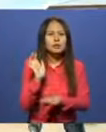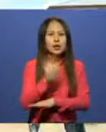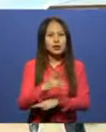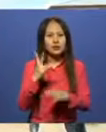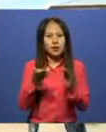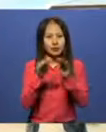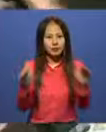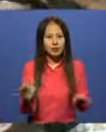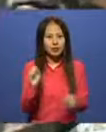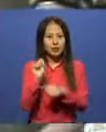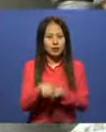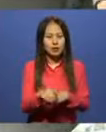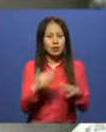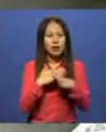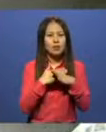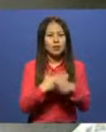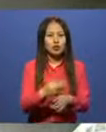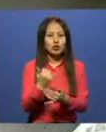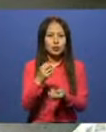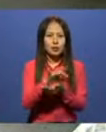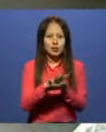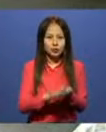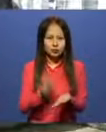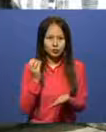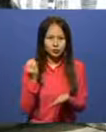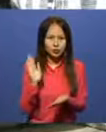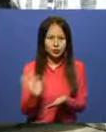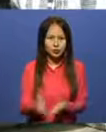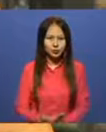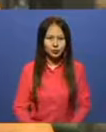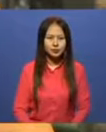үй тапсырғандар бар. Қайырымдылық шара әлі де жалғасады дейді ұйымдастырушылар.